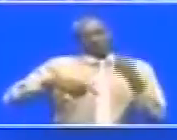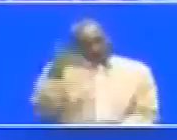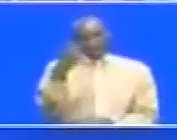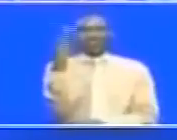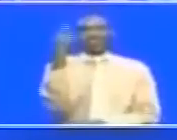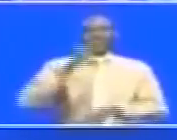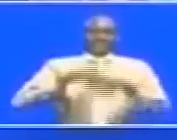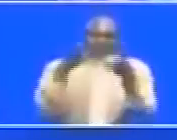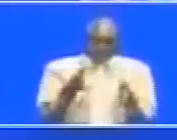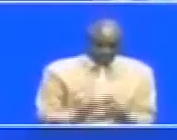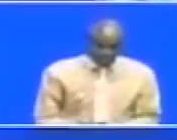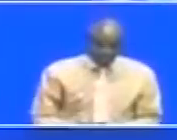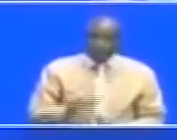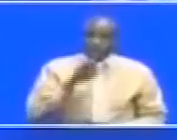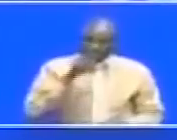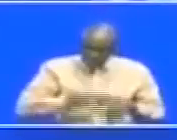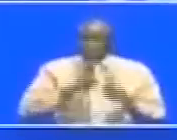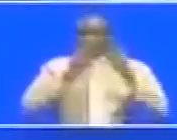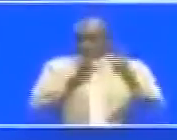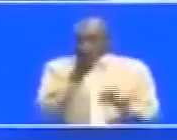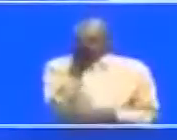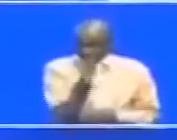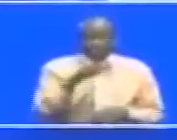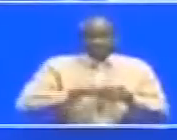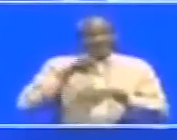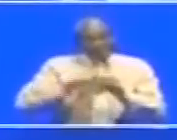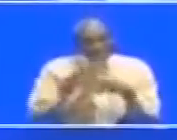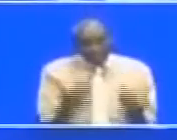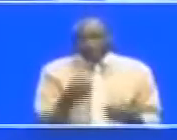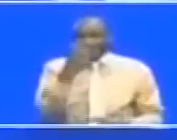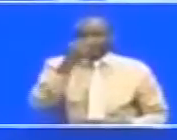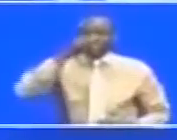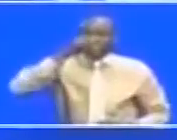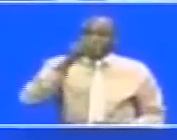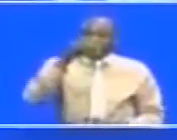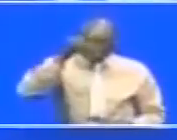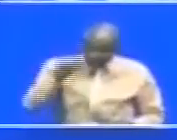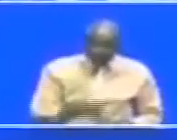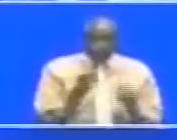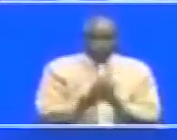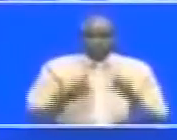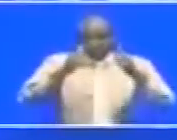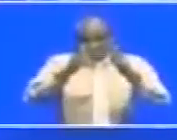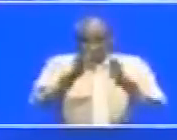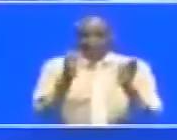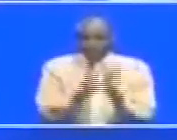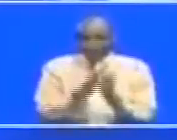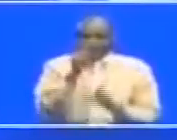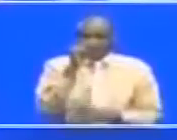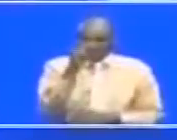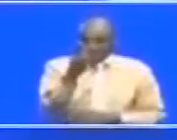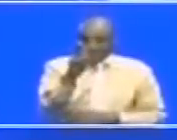mfululizo. Kutokana na kutuzwa huko, alitia kibindoni shilingi 1050, kikombe chake pamoja na televisheni ya